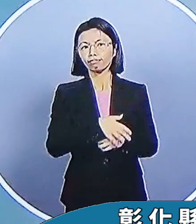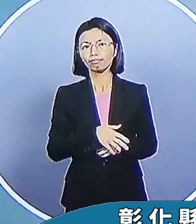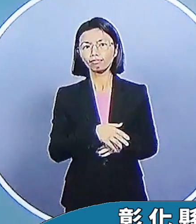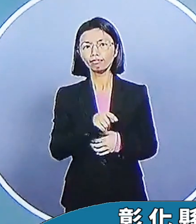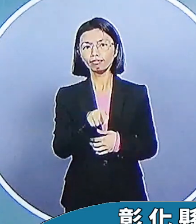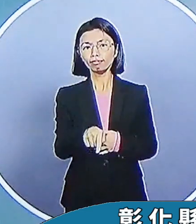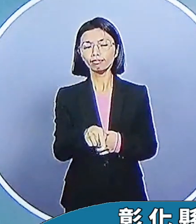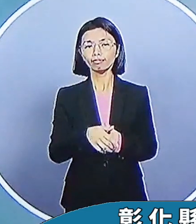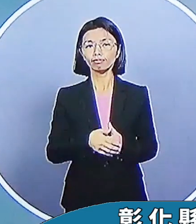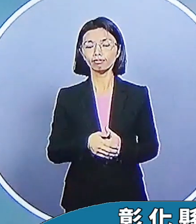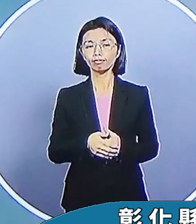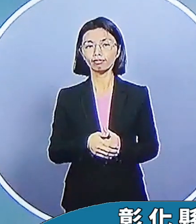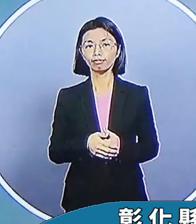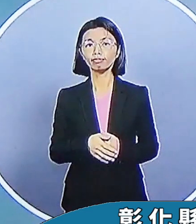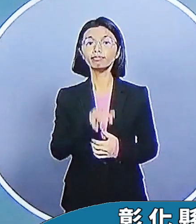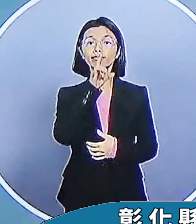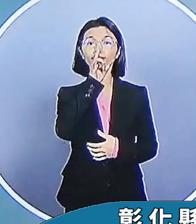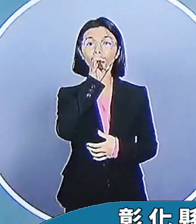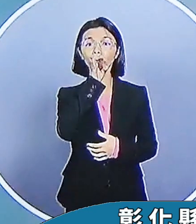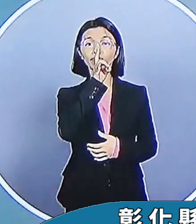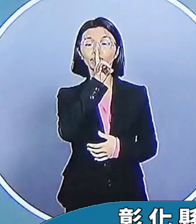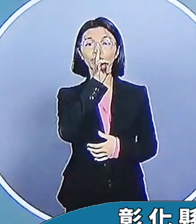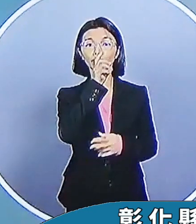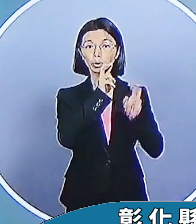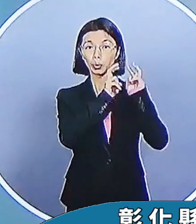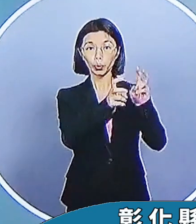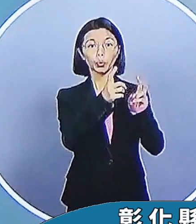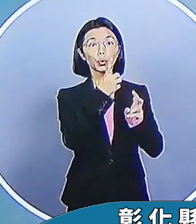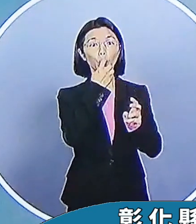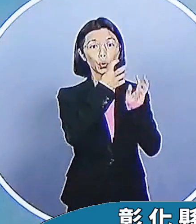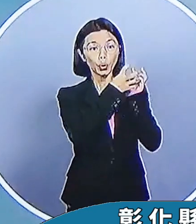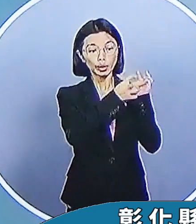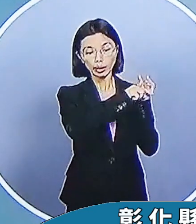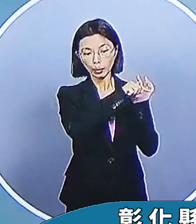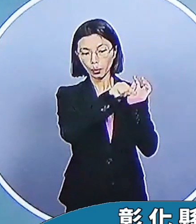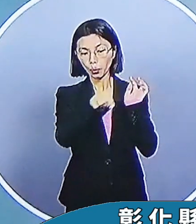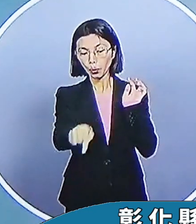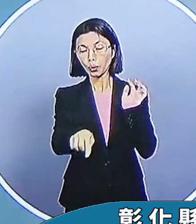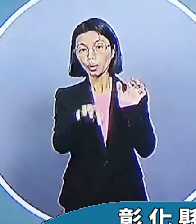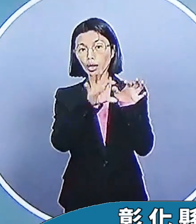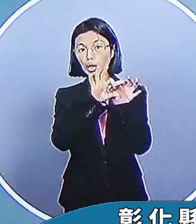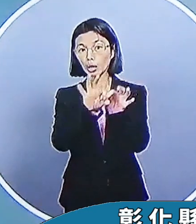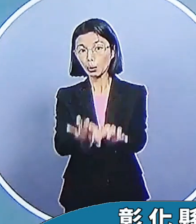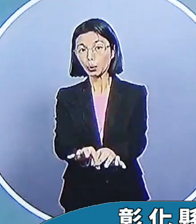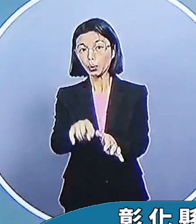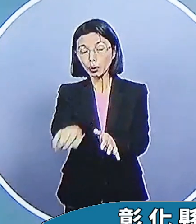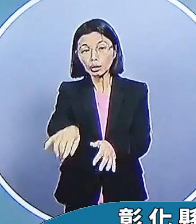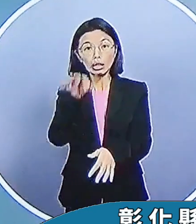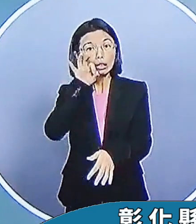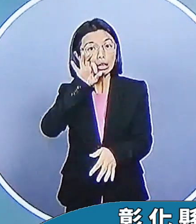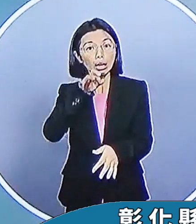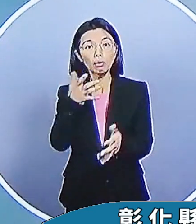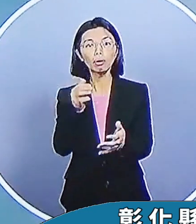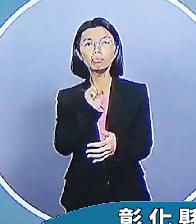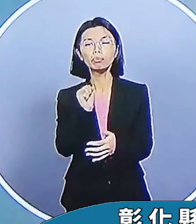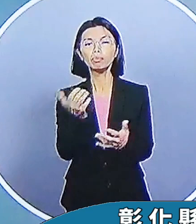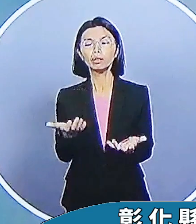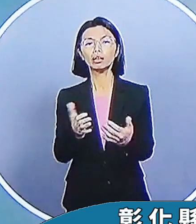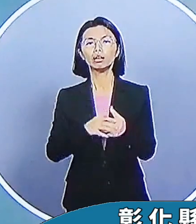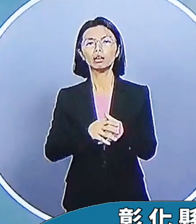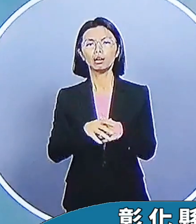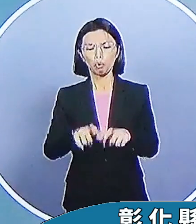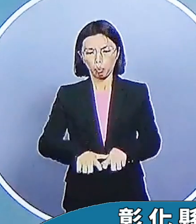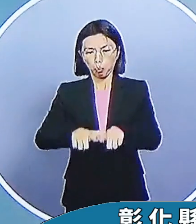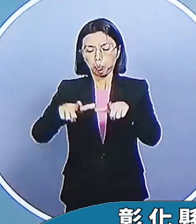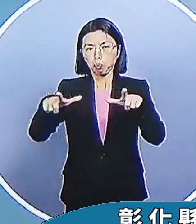么咱的哦，这个台中捷运绿线延伸到彰化，会去由中央政府退回？第一，就是咱扩